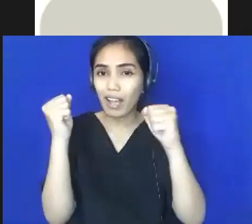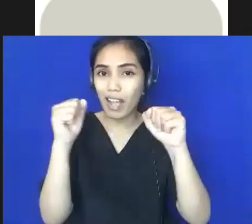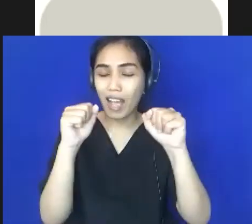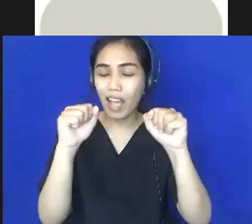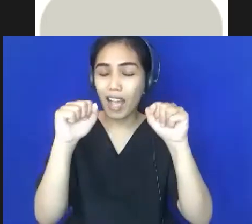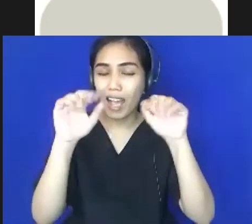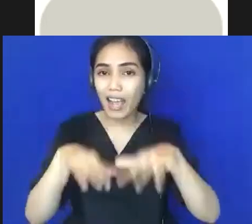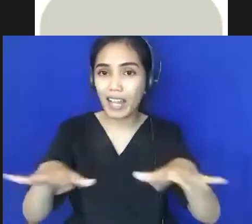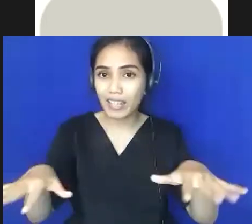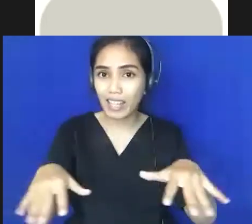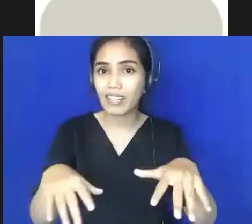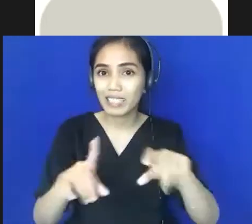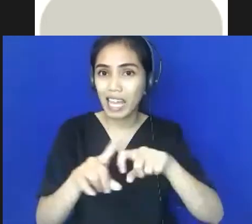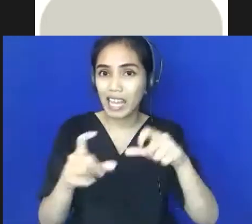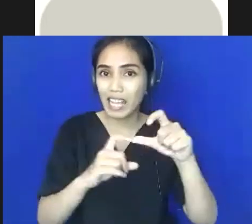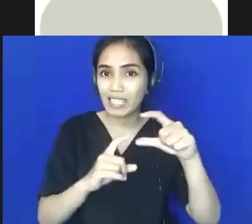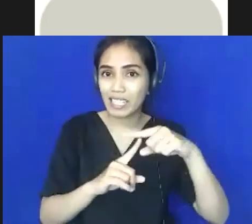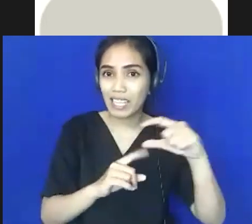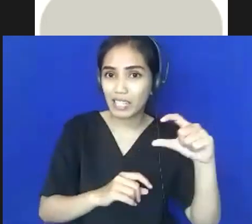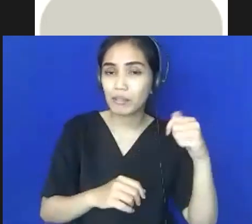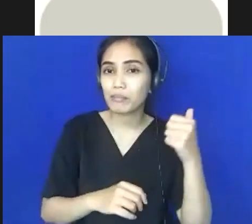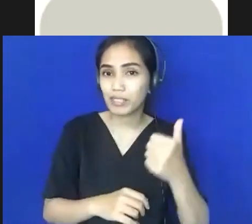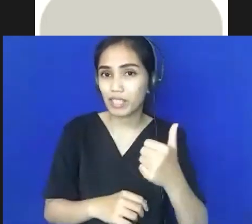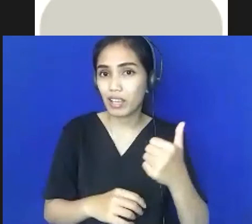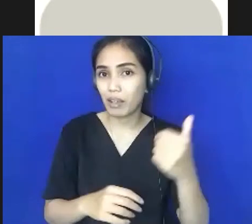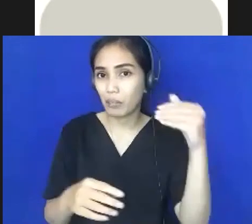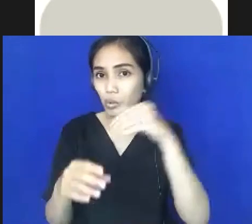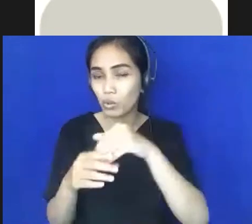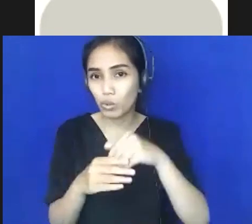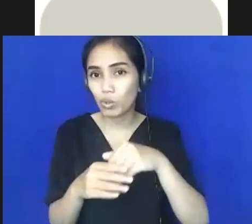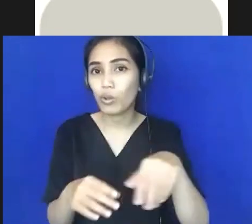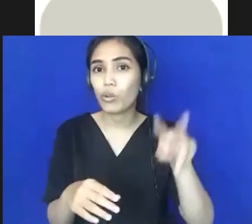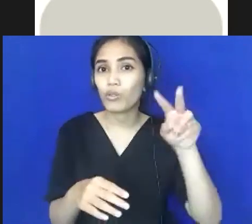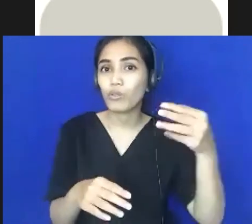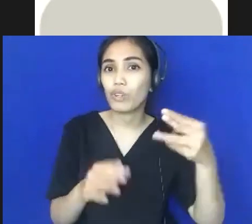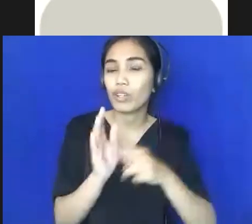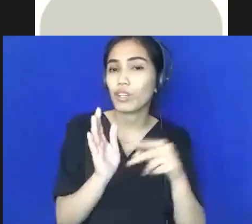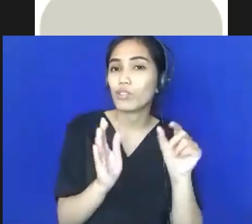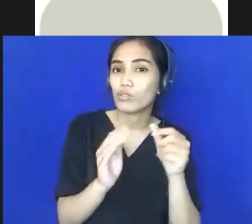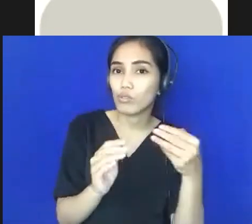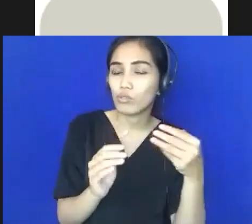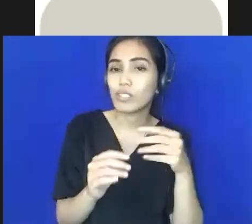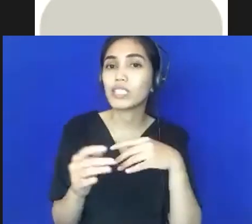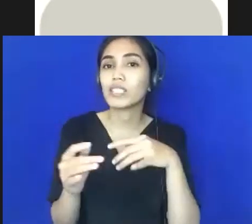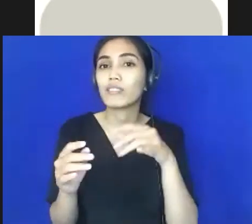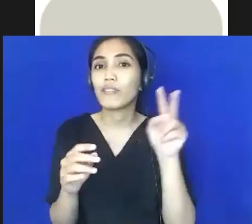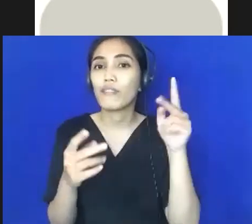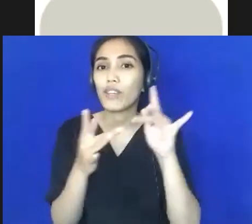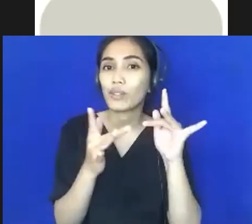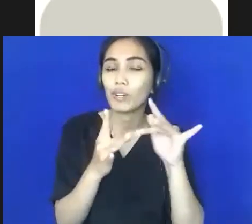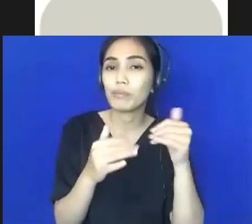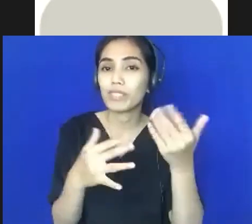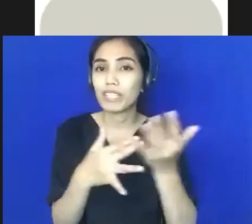Save the Children ya. Jadi Bapak Ibu masih bisa mengunjungi venue virtual interaktif kami yang bisa